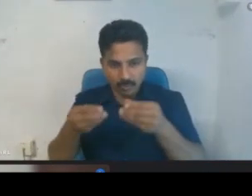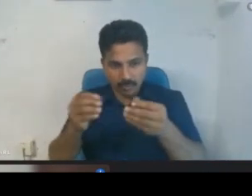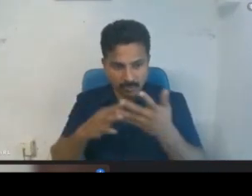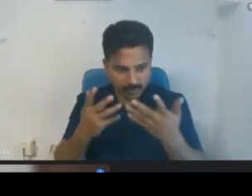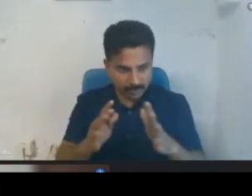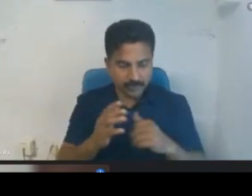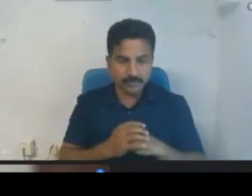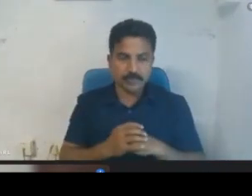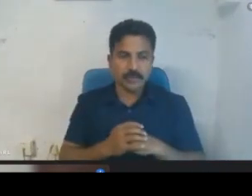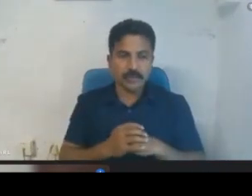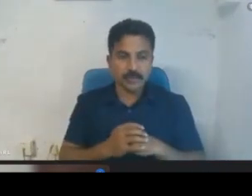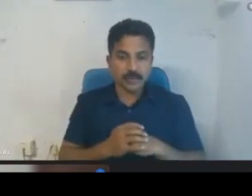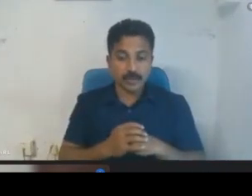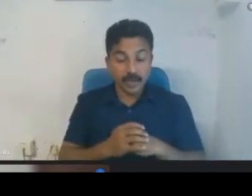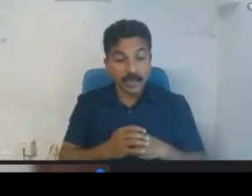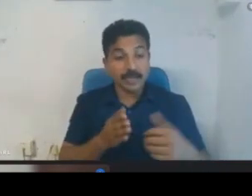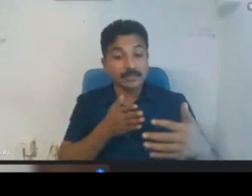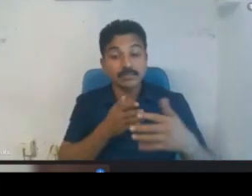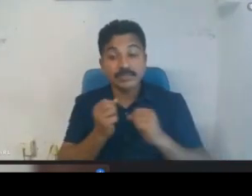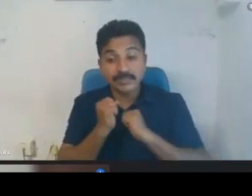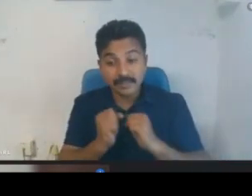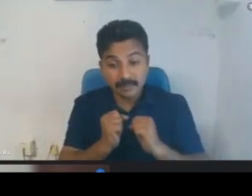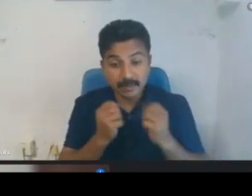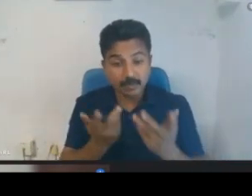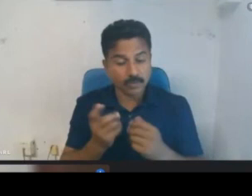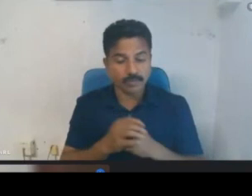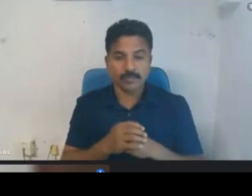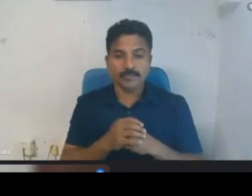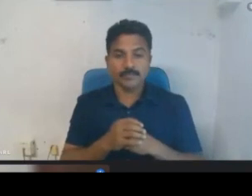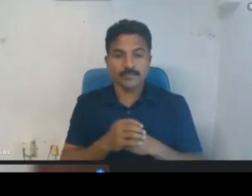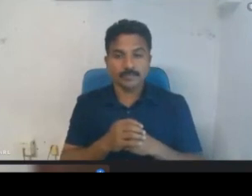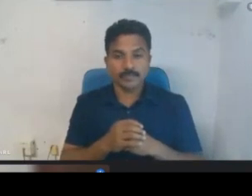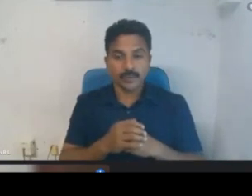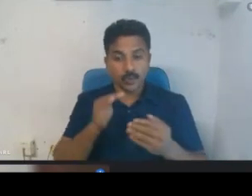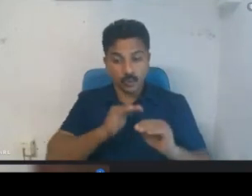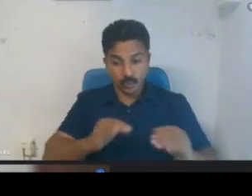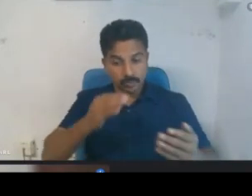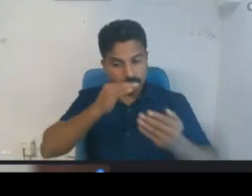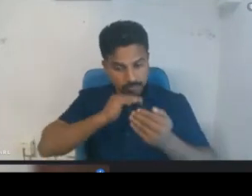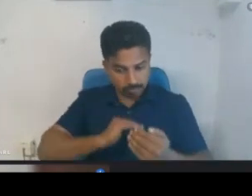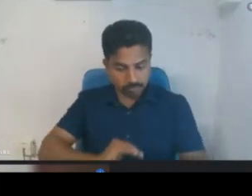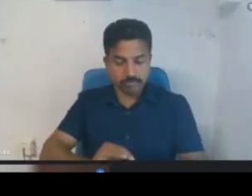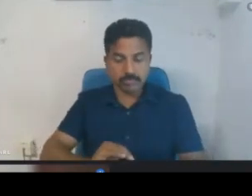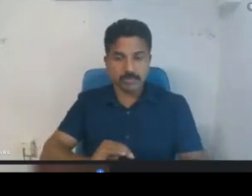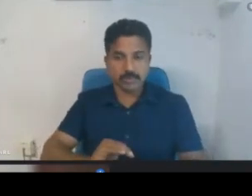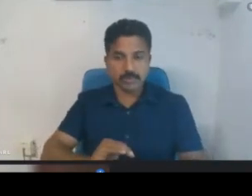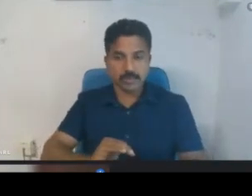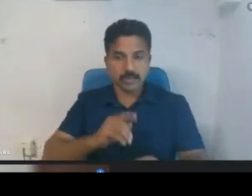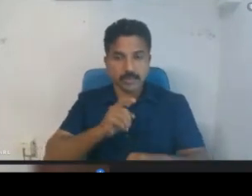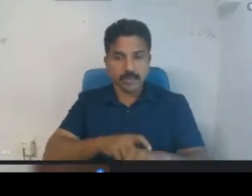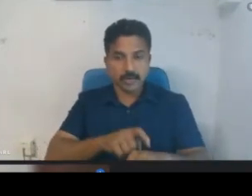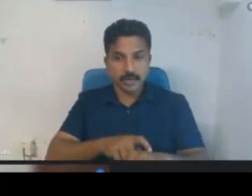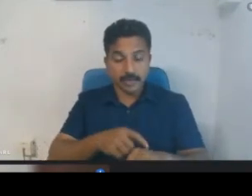സോറി, വെല്ലുവിളികൾ എന്ന് പറയുമ്പം നമ്മൾ കുഞ്ഞ് ജനിച്ച സമയത്ത് തന്നെ